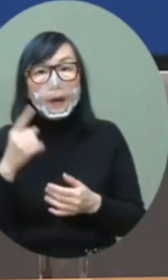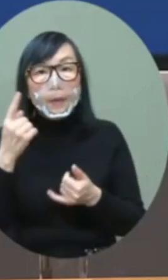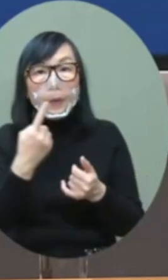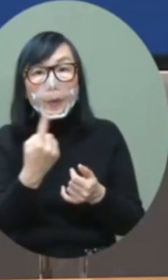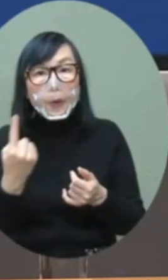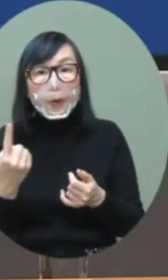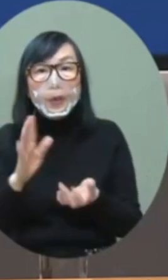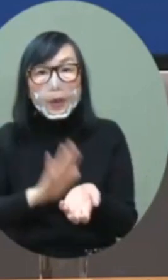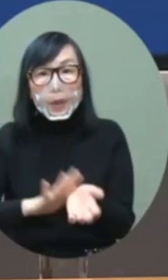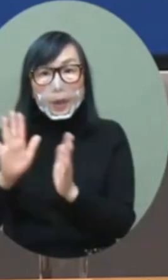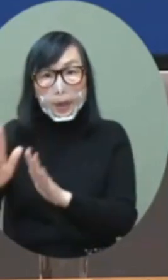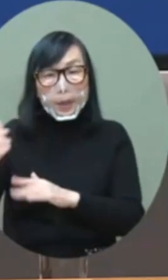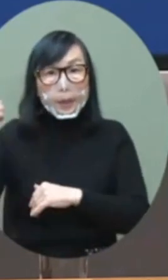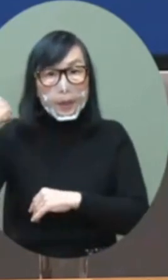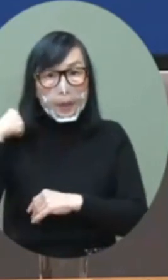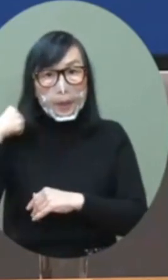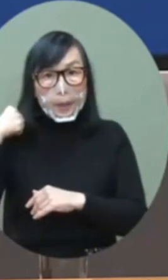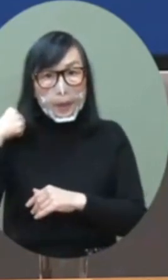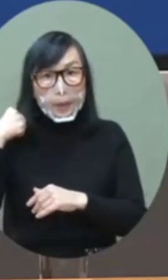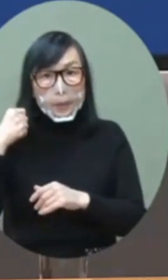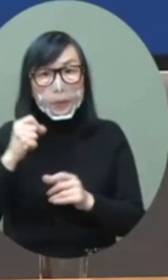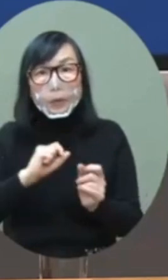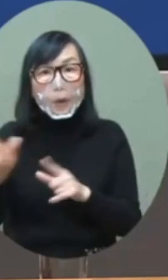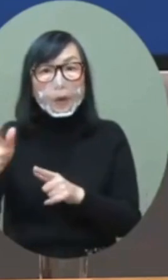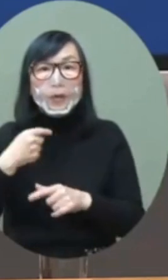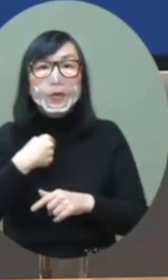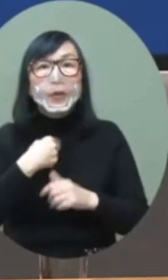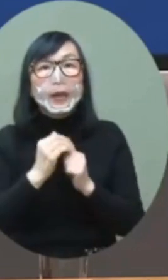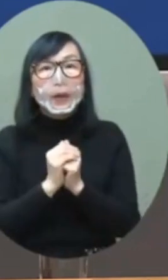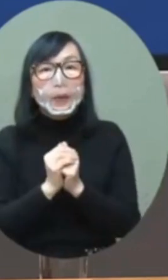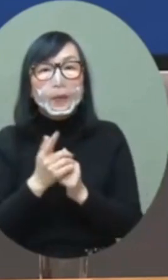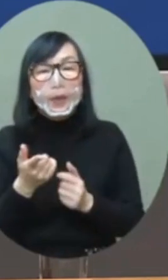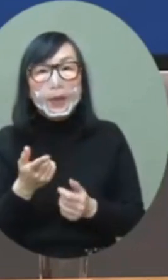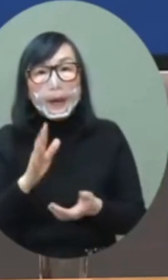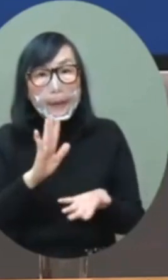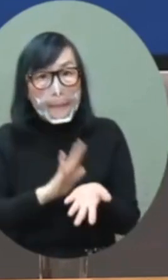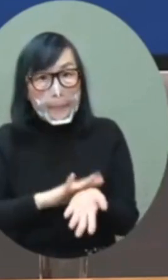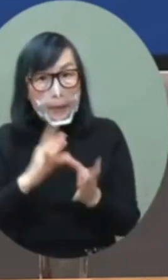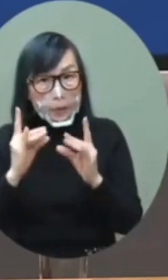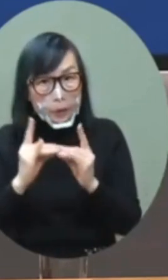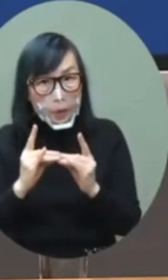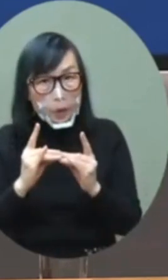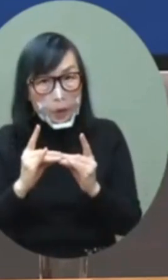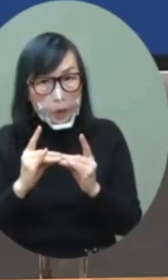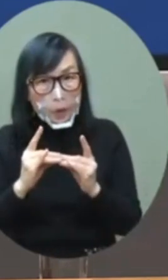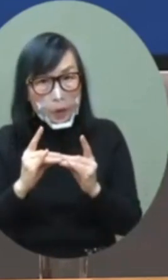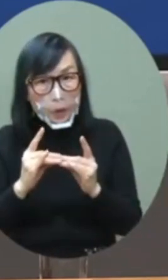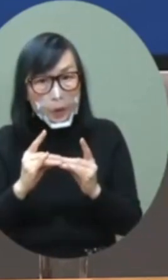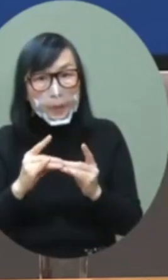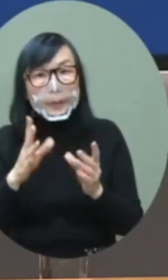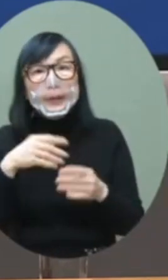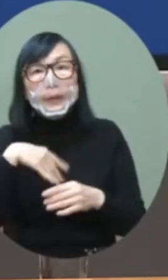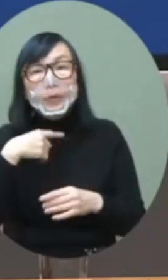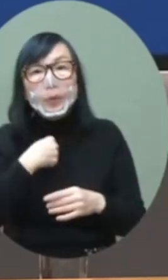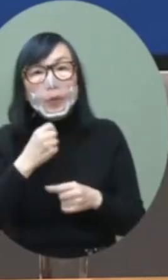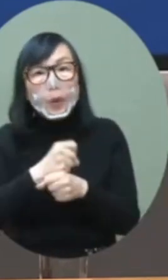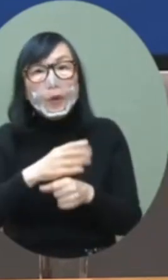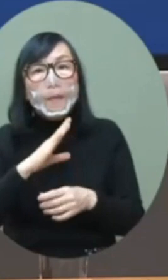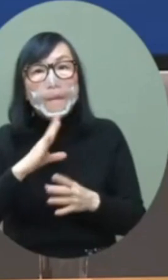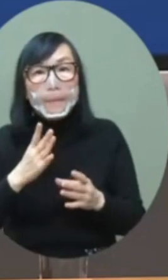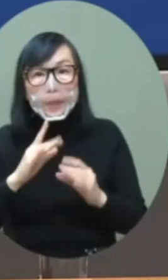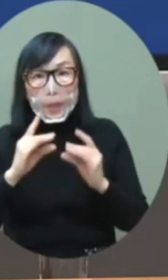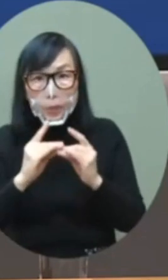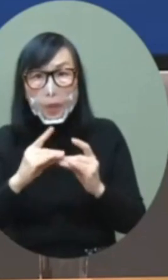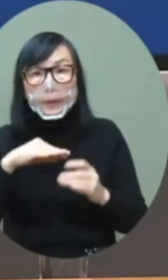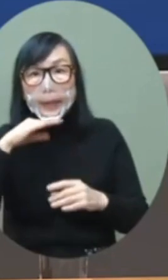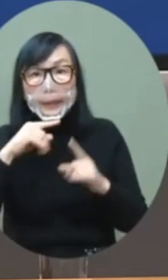能力咧，都希望係多過嗰個需求啊。病床我哋希望做到床等人，社區嘅隔離